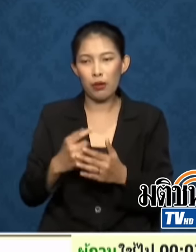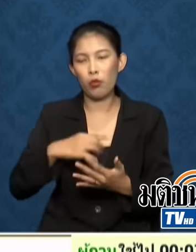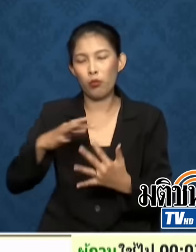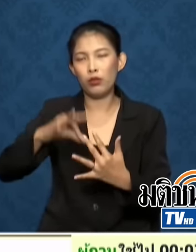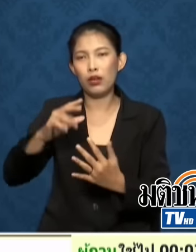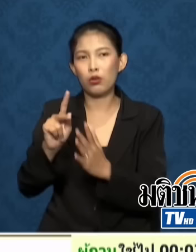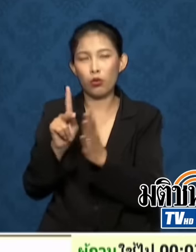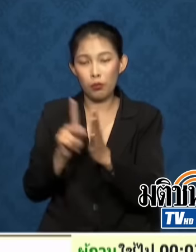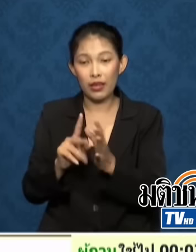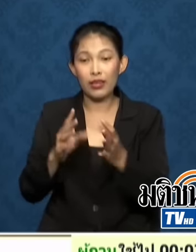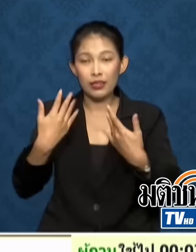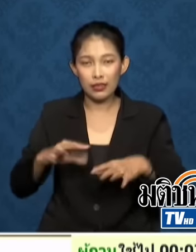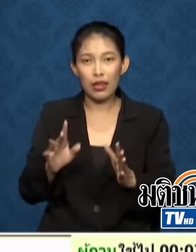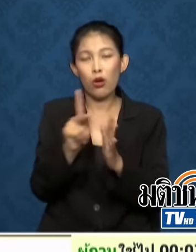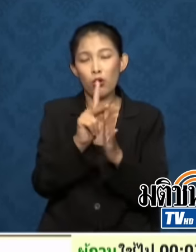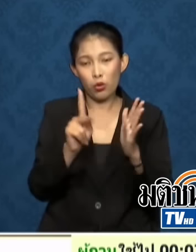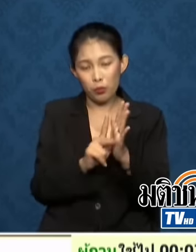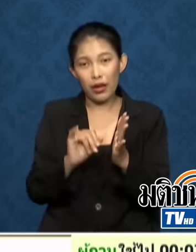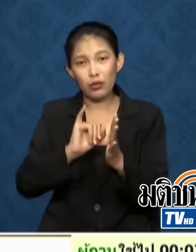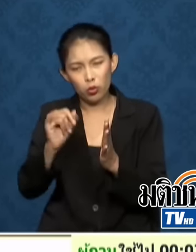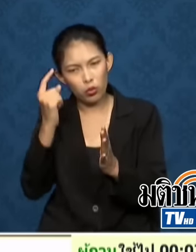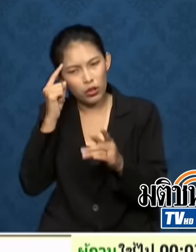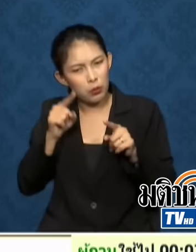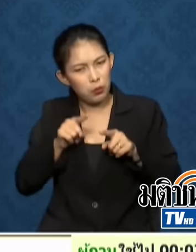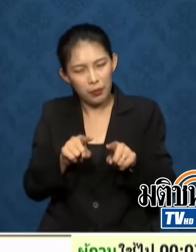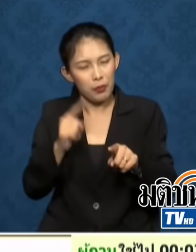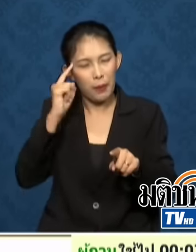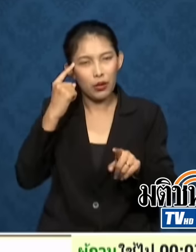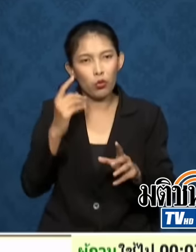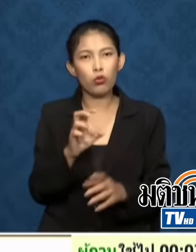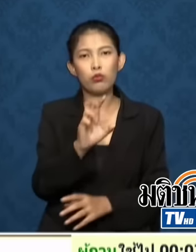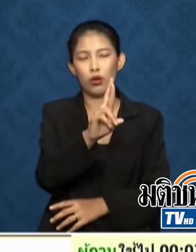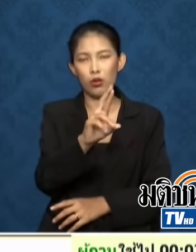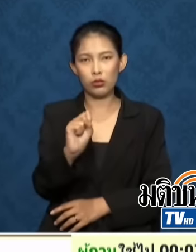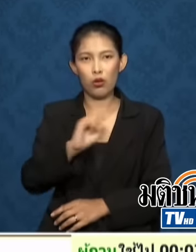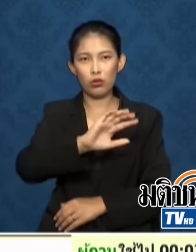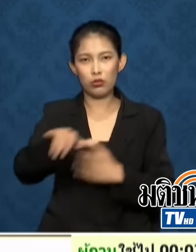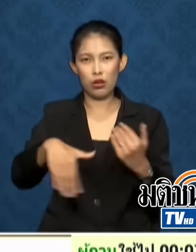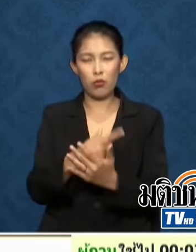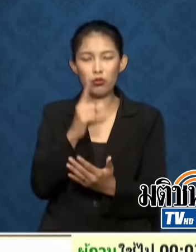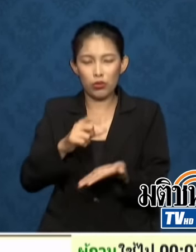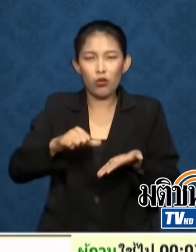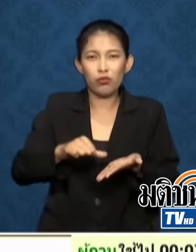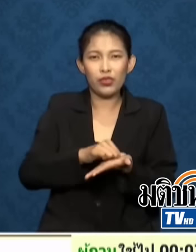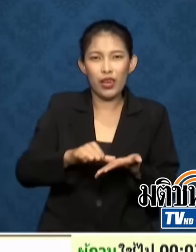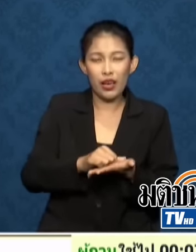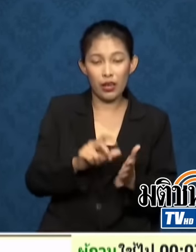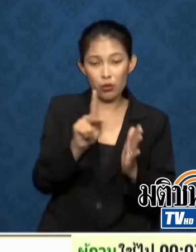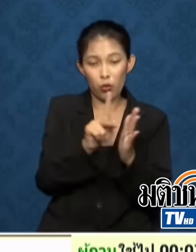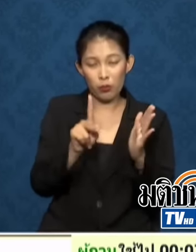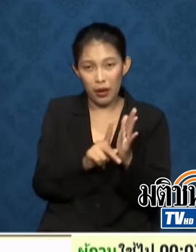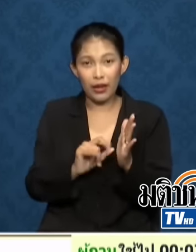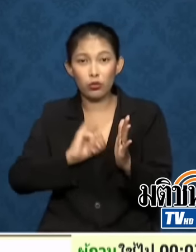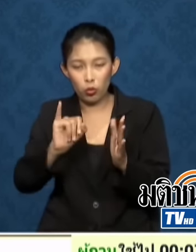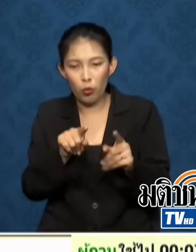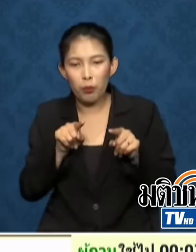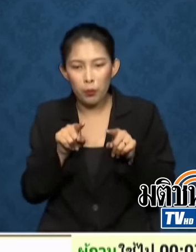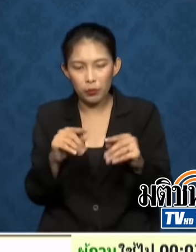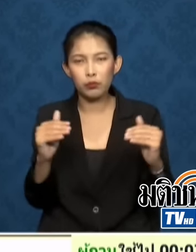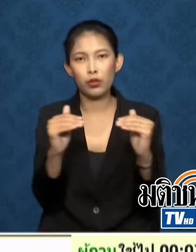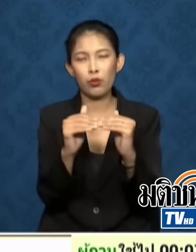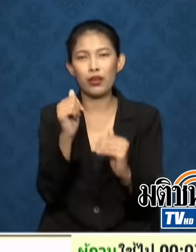องมันจะไปด้วยกันหรือไม่เราสมาชิกรัฐสภาต้องมาแก้ให้กฎหมายกับความถูกต้องเท่ากัน